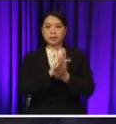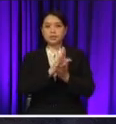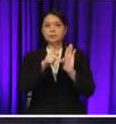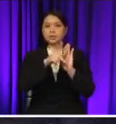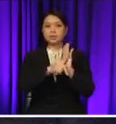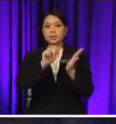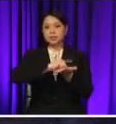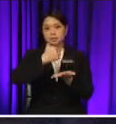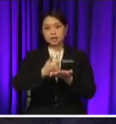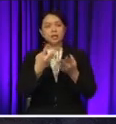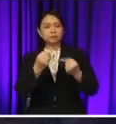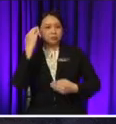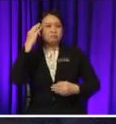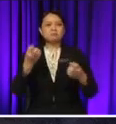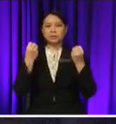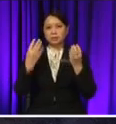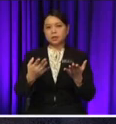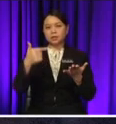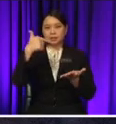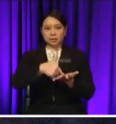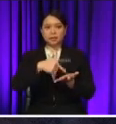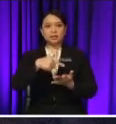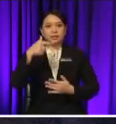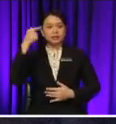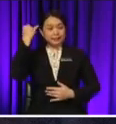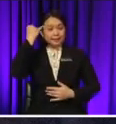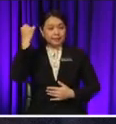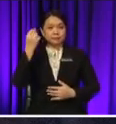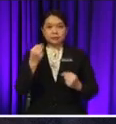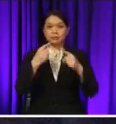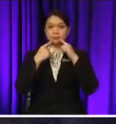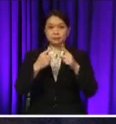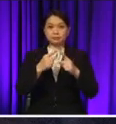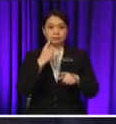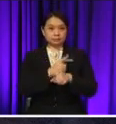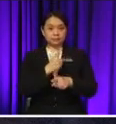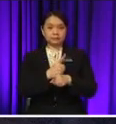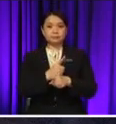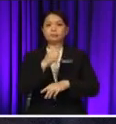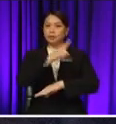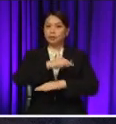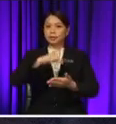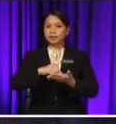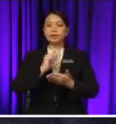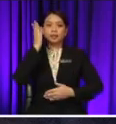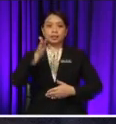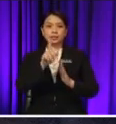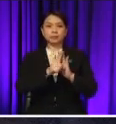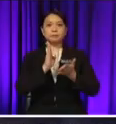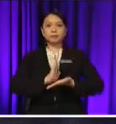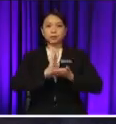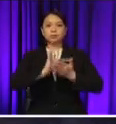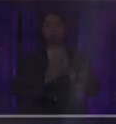sabar dan sebagainya penonton di rumah hari ini kita juga dibantu oleh juru bahasa isyarat yaitu